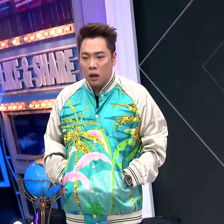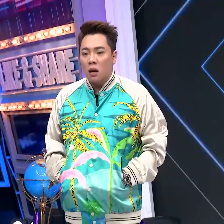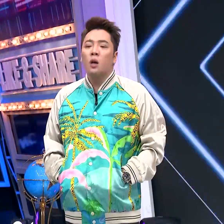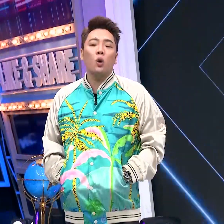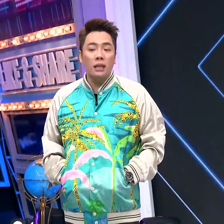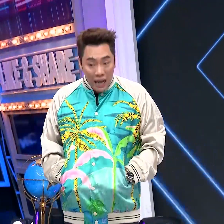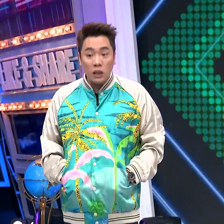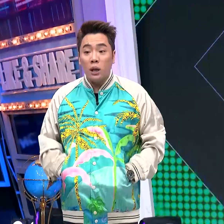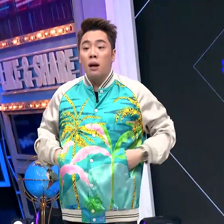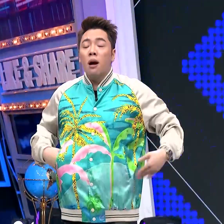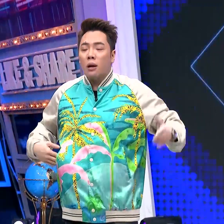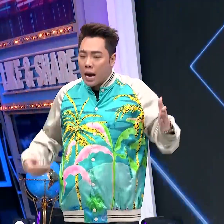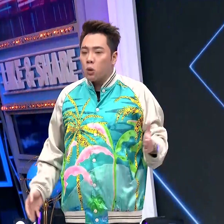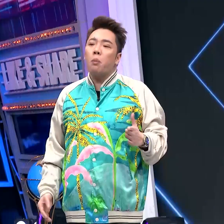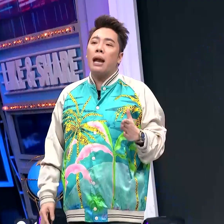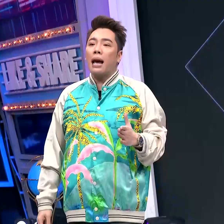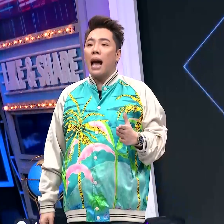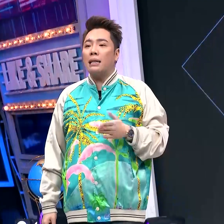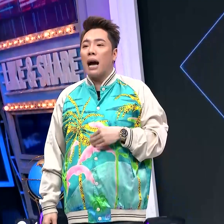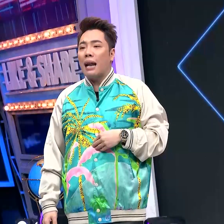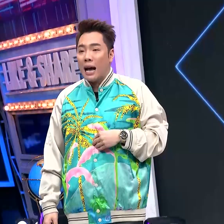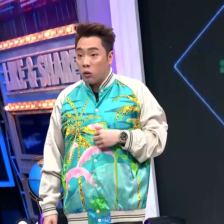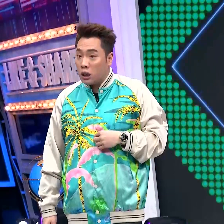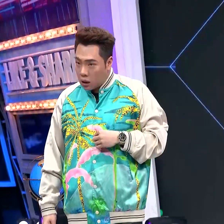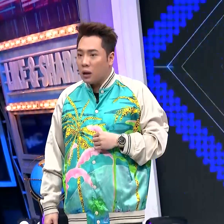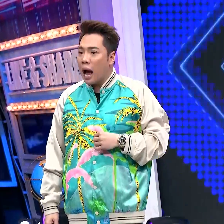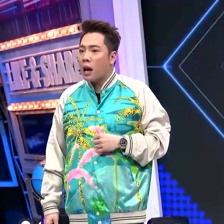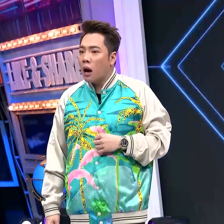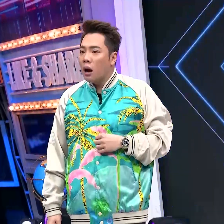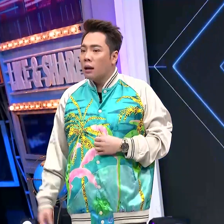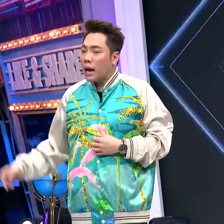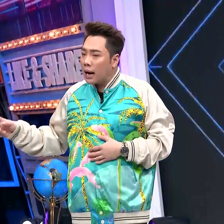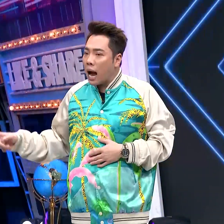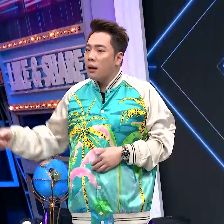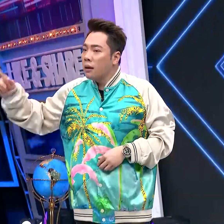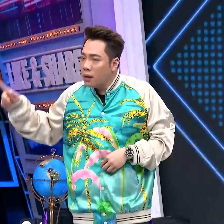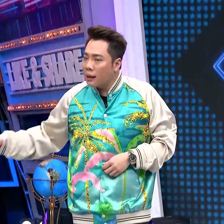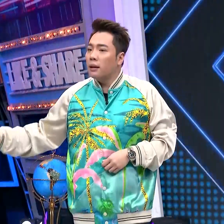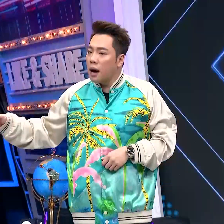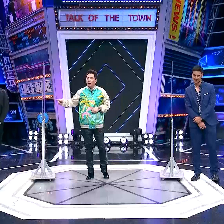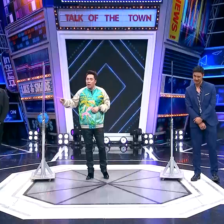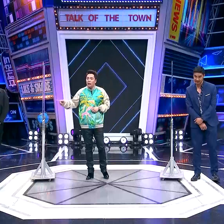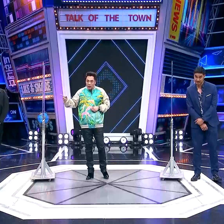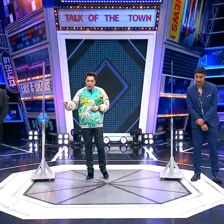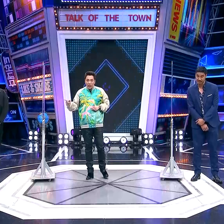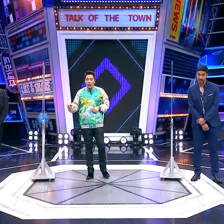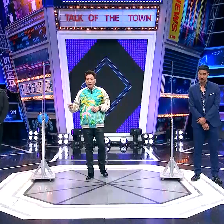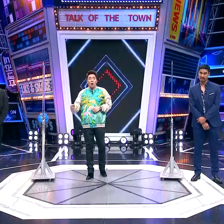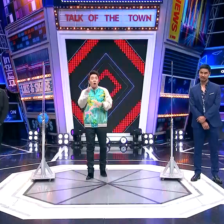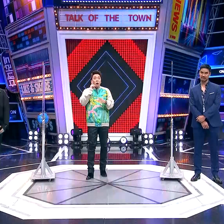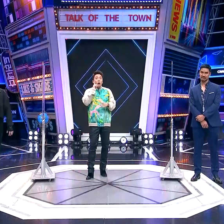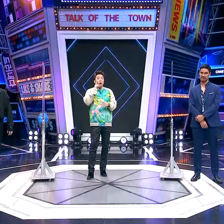ายาเสพติดจนเสียชีวิตล่าสุดมีรายงานจากแหล่งข่าวที่เชื่อถือได้ฮะ ในรายการเรื่องเด่นเย็น